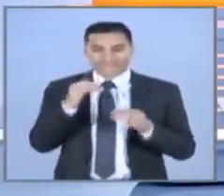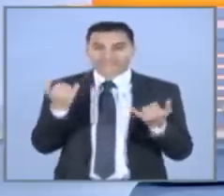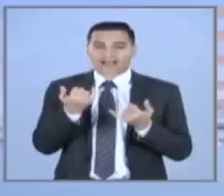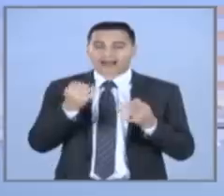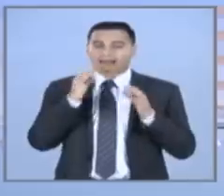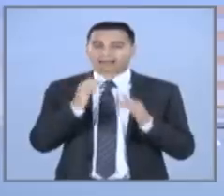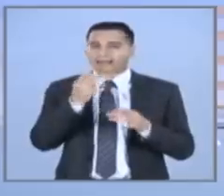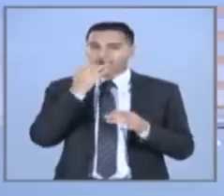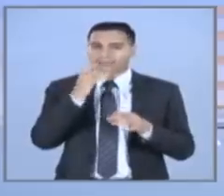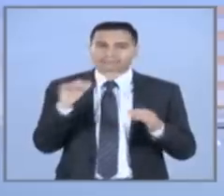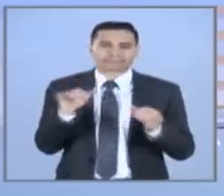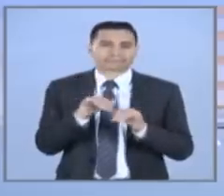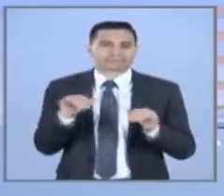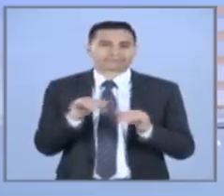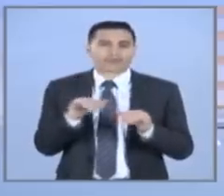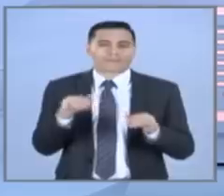الممتنع، سهل جدا،